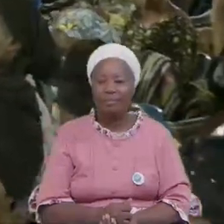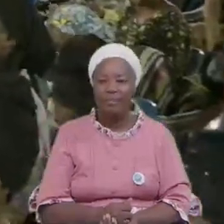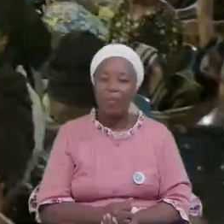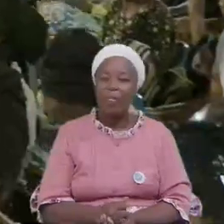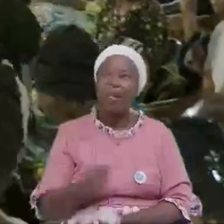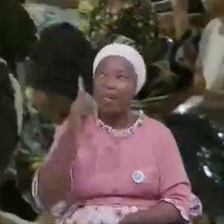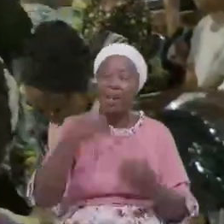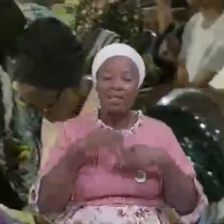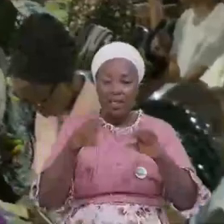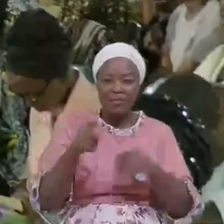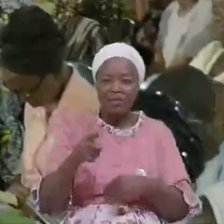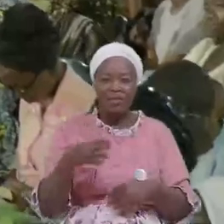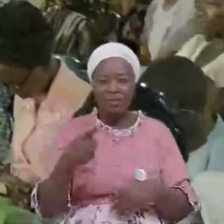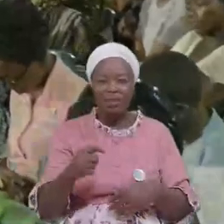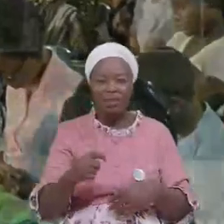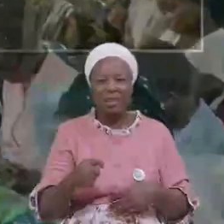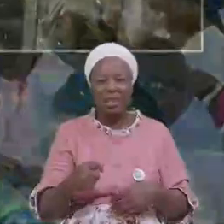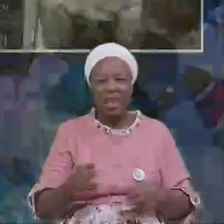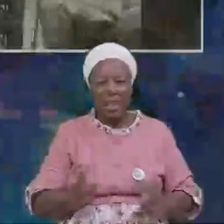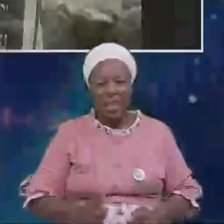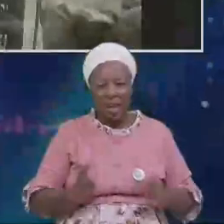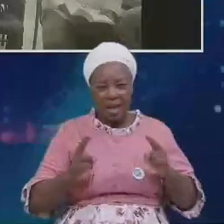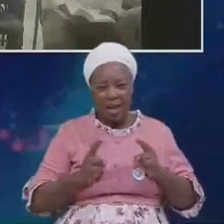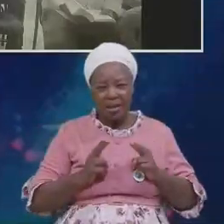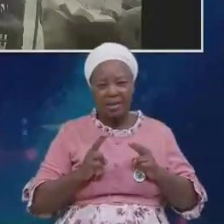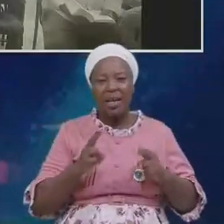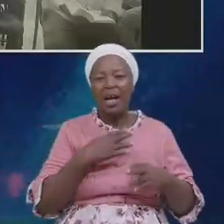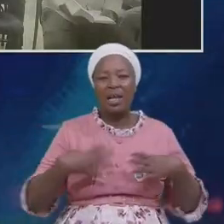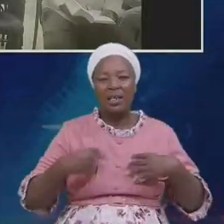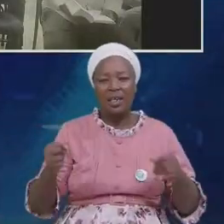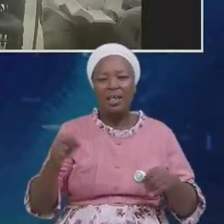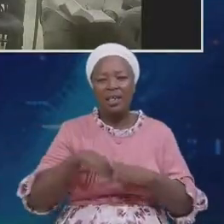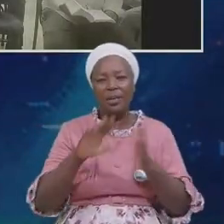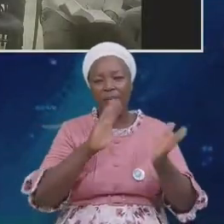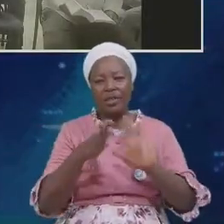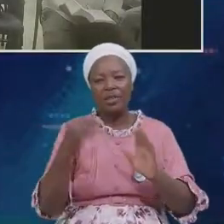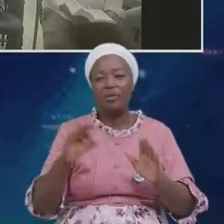Donnez une entière guérison devant, en présence de vous tous.